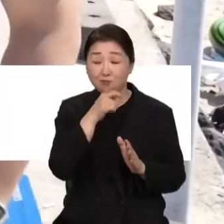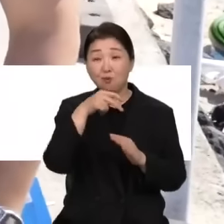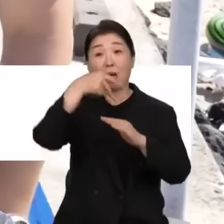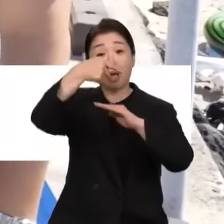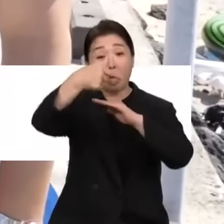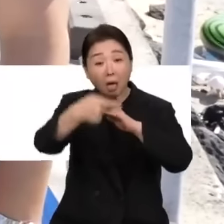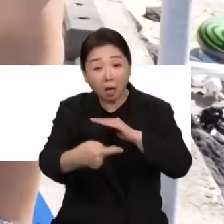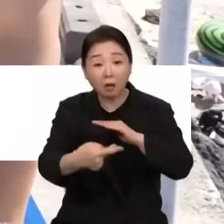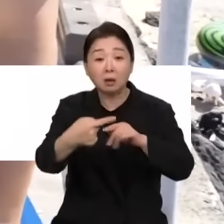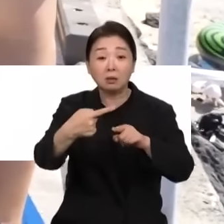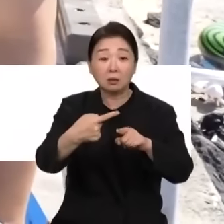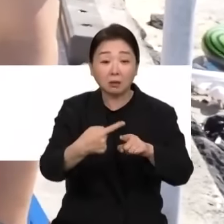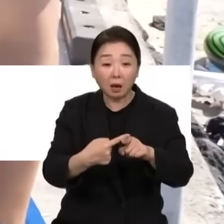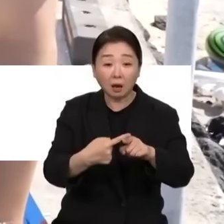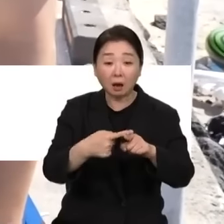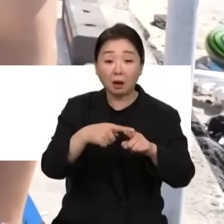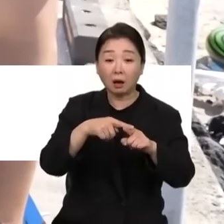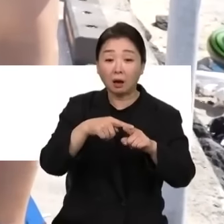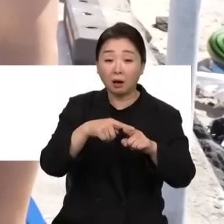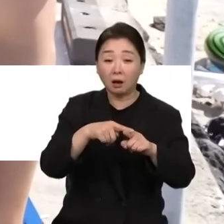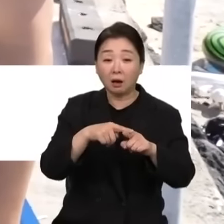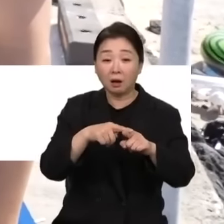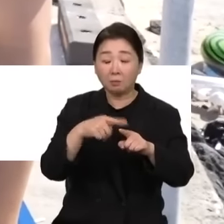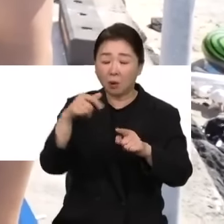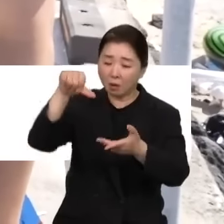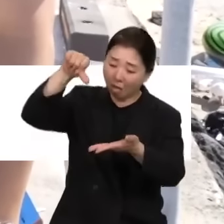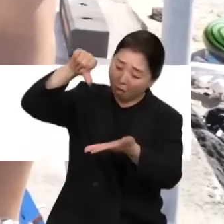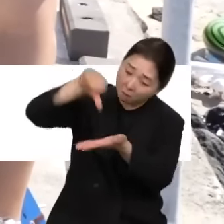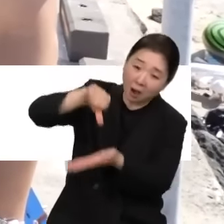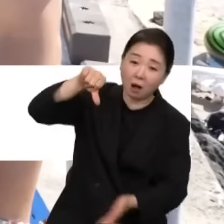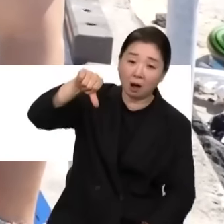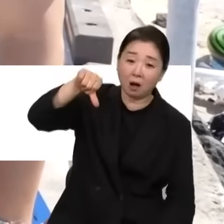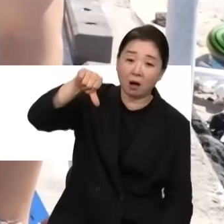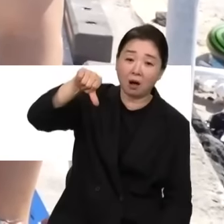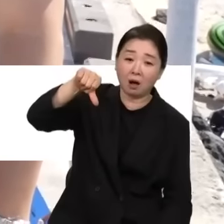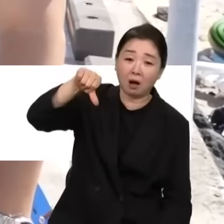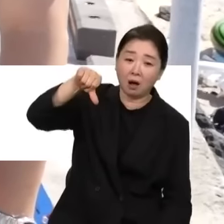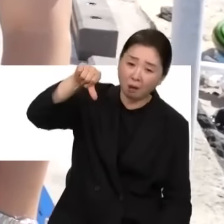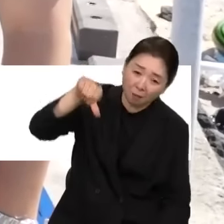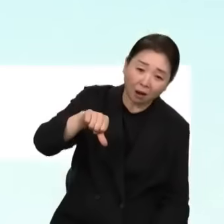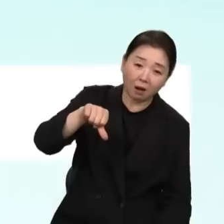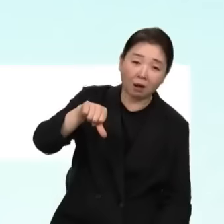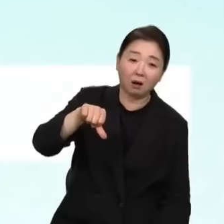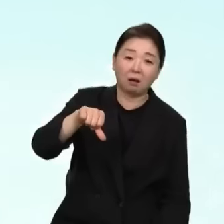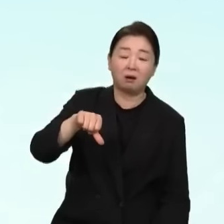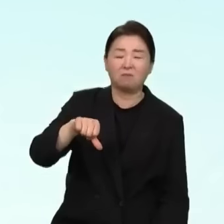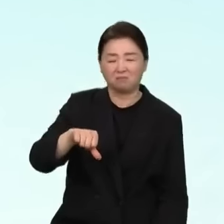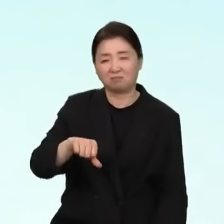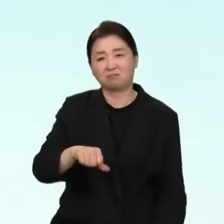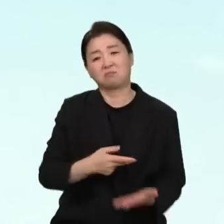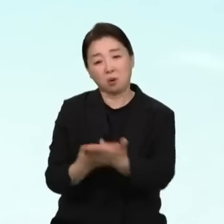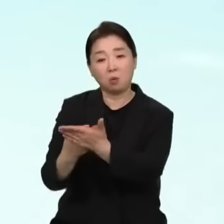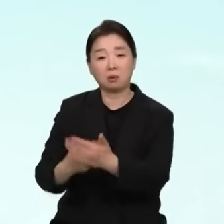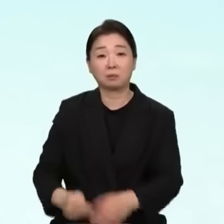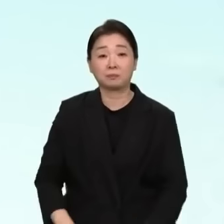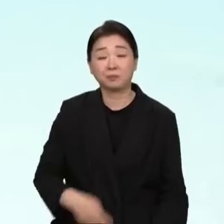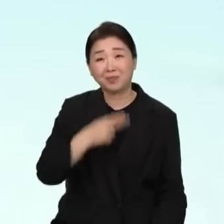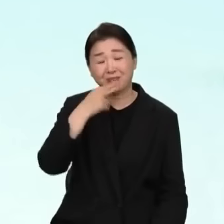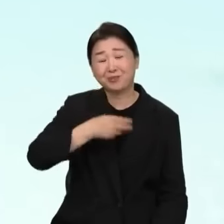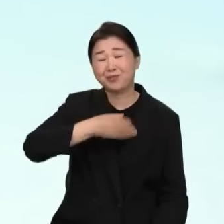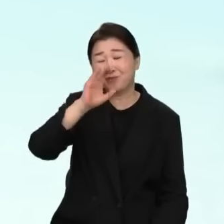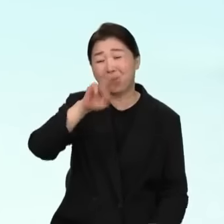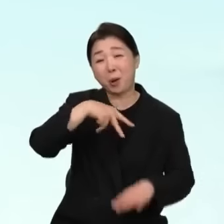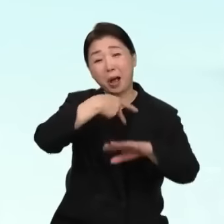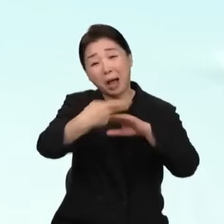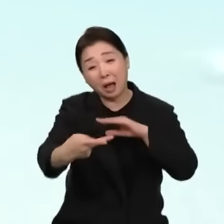뛰어들었다가 그래서 다이빙을 하게 되는데 그쪽에서 머리를 어쨌든 바닥에 부딪히면서 술을 마시고 다이빙하는 사람도